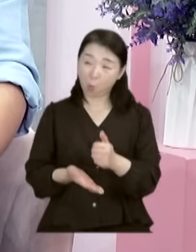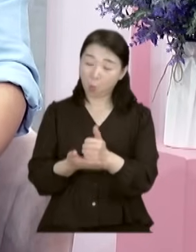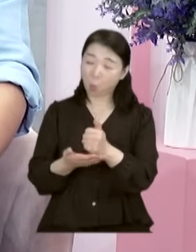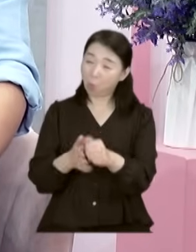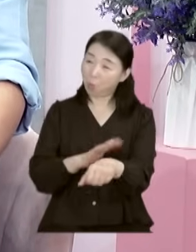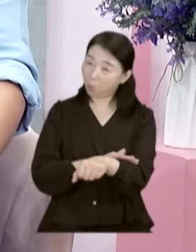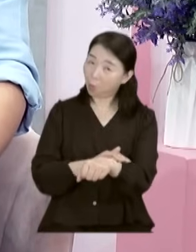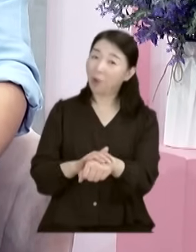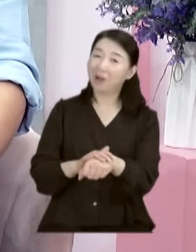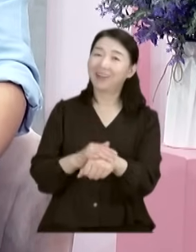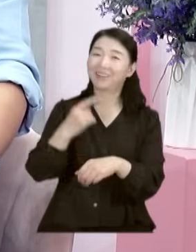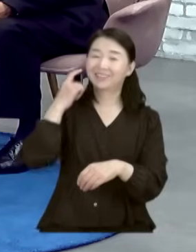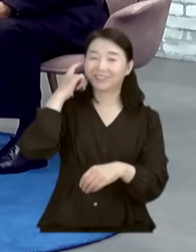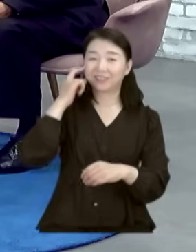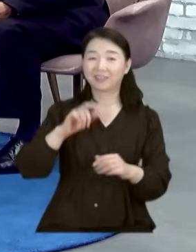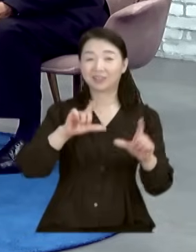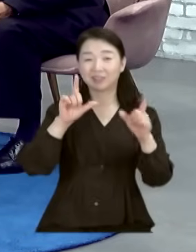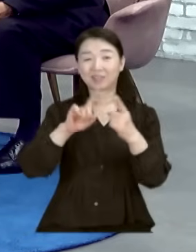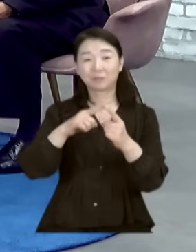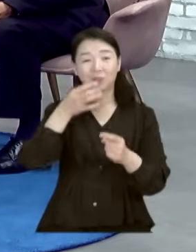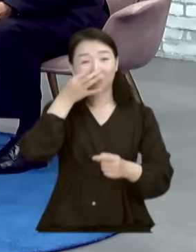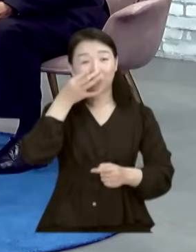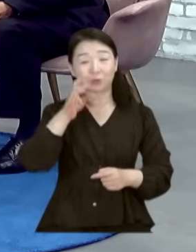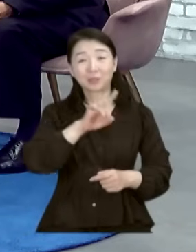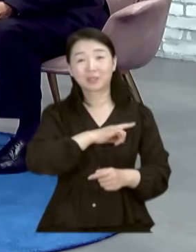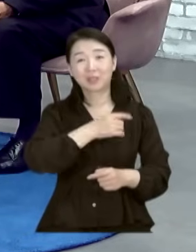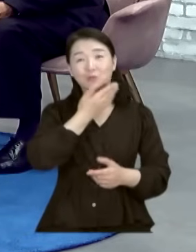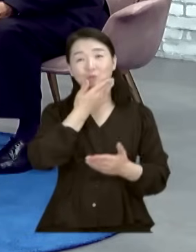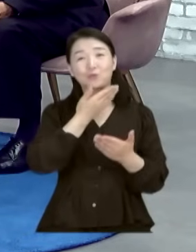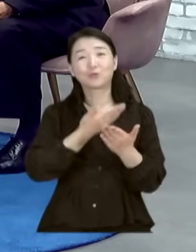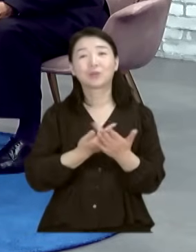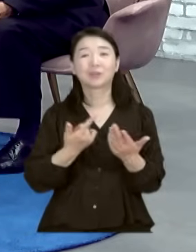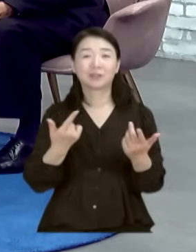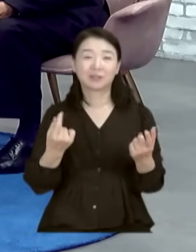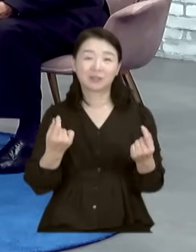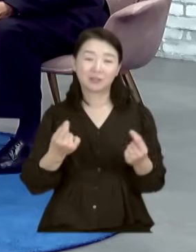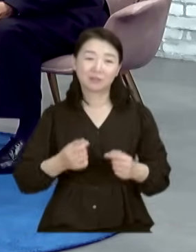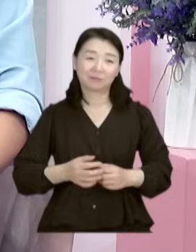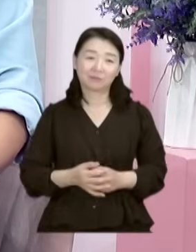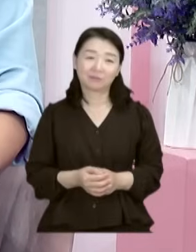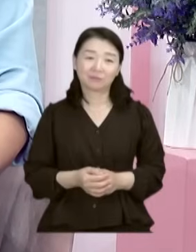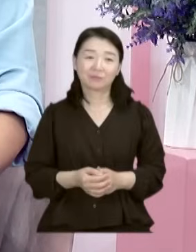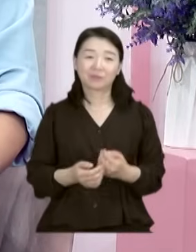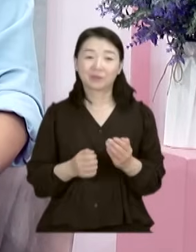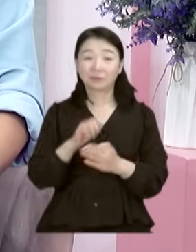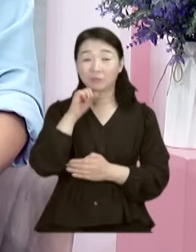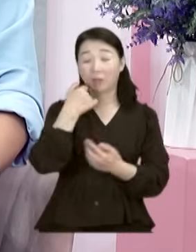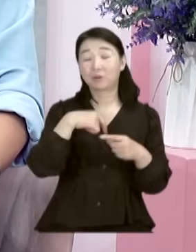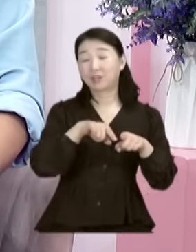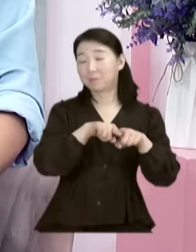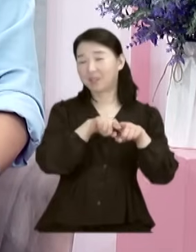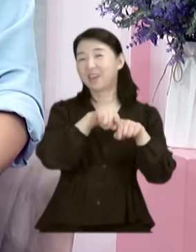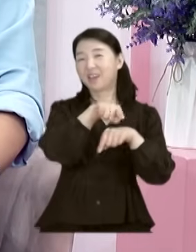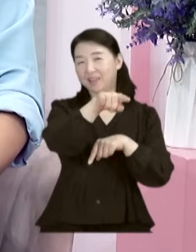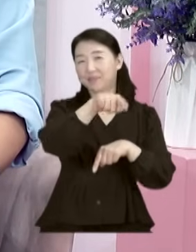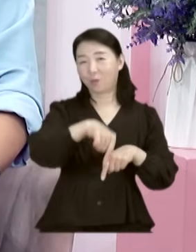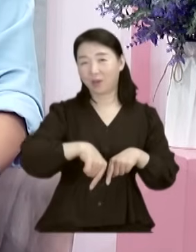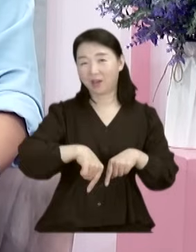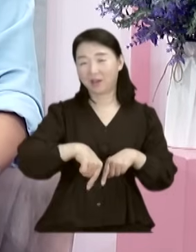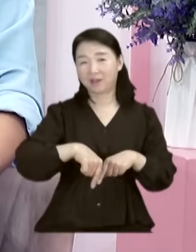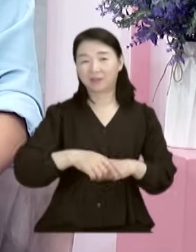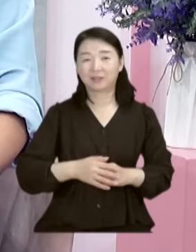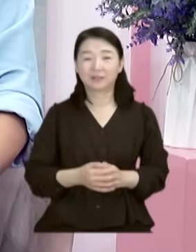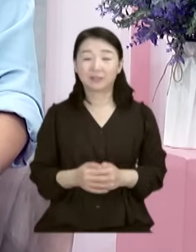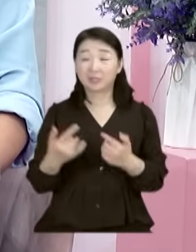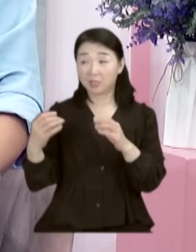기특하다라는 생각도 들고 삶으로 좀 보여주는게 더 중요하지 않나 그래서 아프리카 갔던 것도 그랬고 그래서